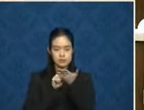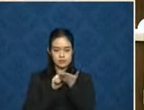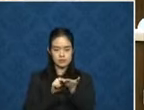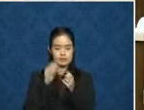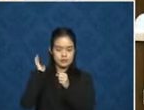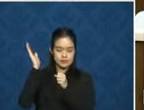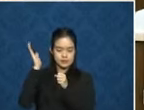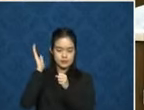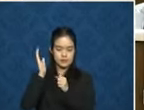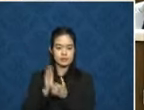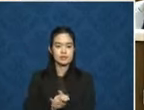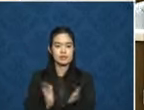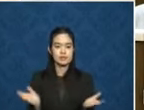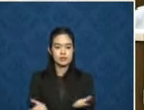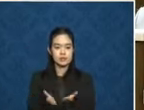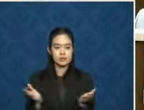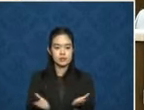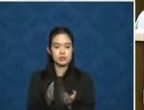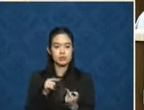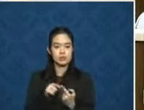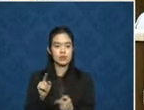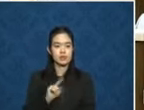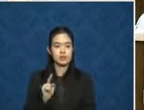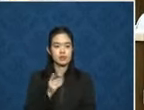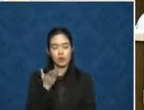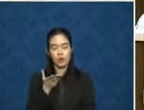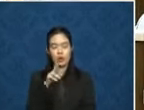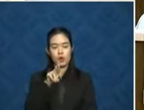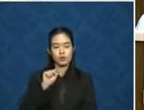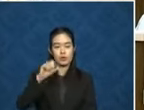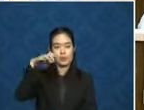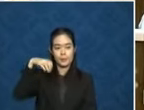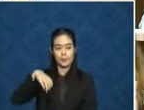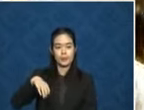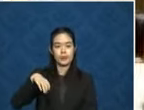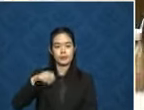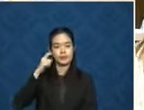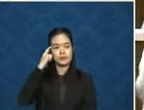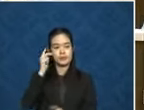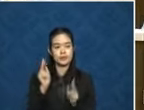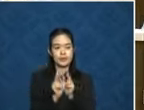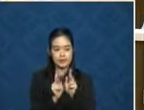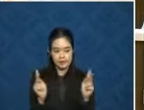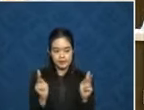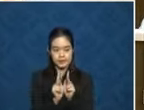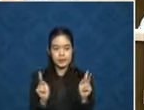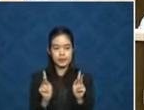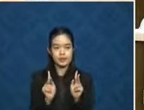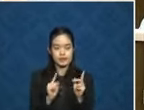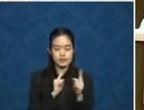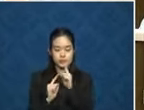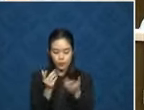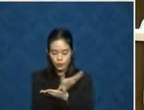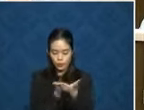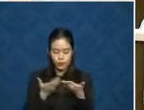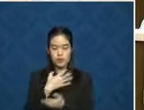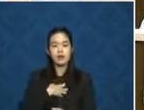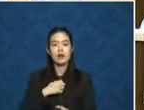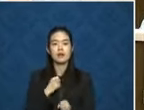อสนับสนุนญัตติเรื่องขอให้สภาผู้แทนราษฎรตั้งคณะกรรมการวิสามัญพิจารณาศึกษาการอยู่ร่